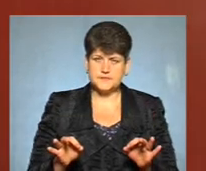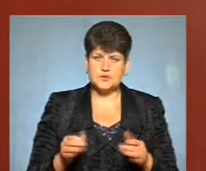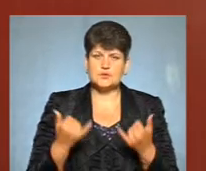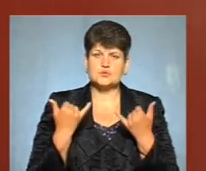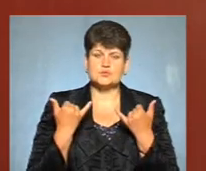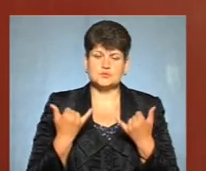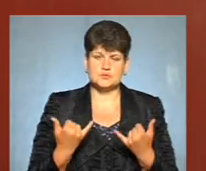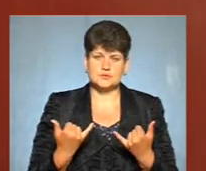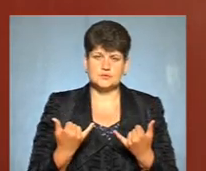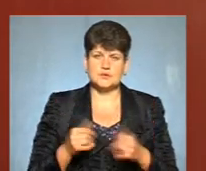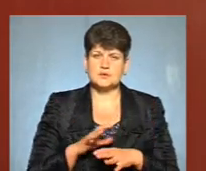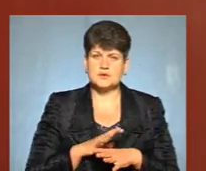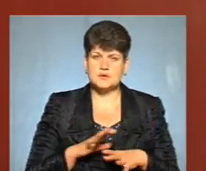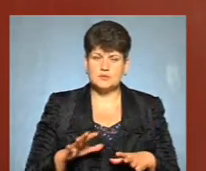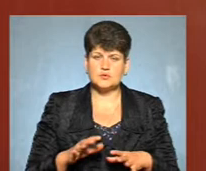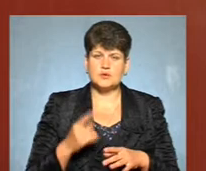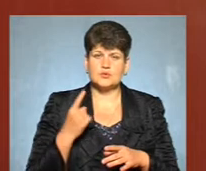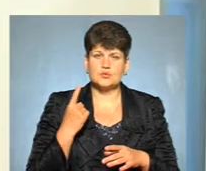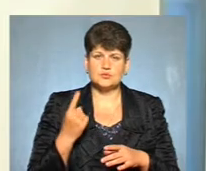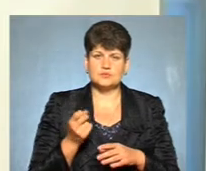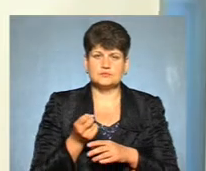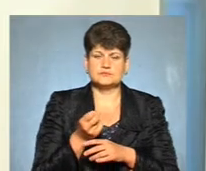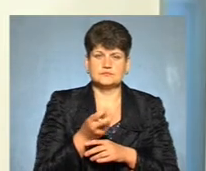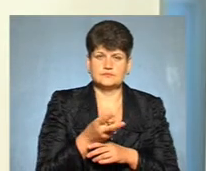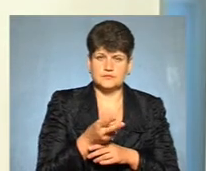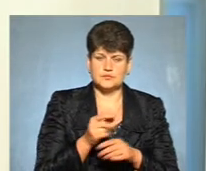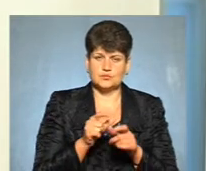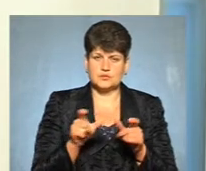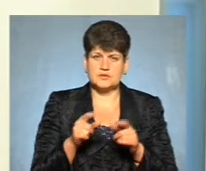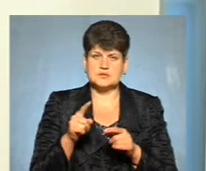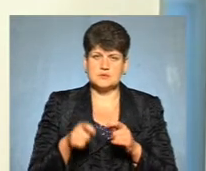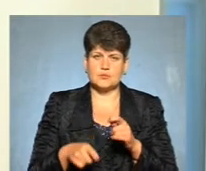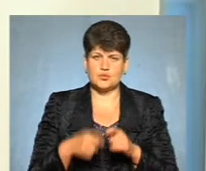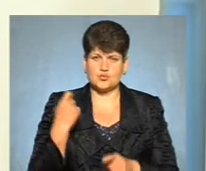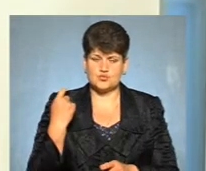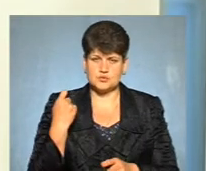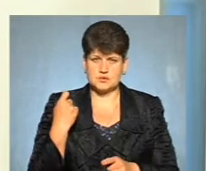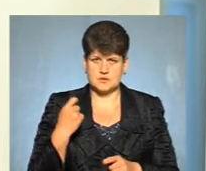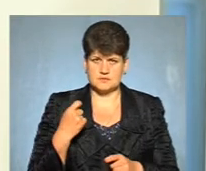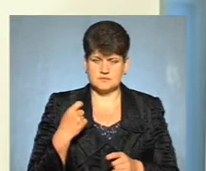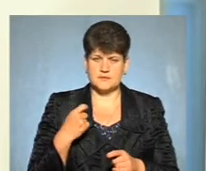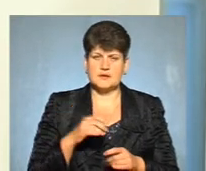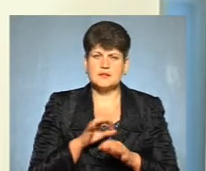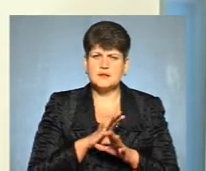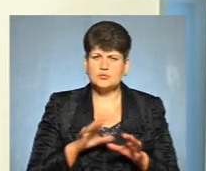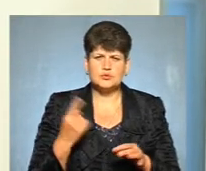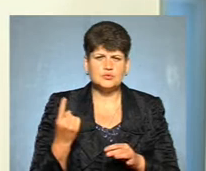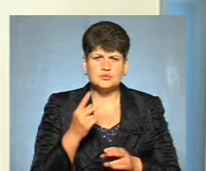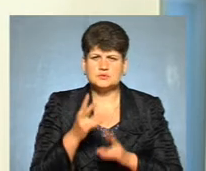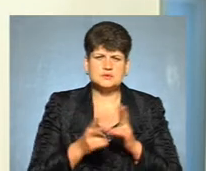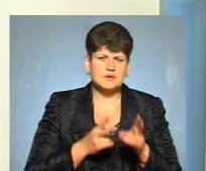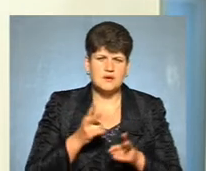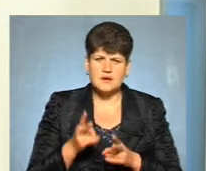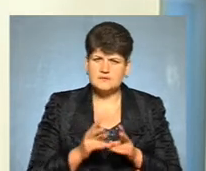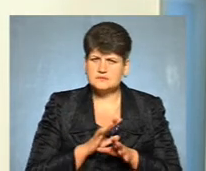сьогодні не було жодного вилучення з пункту тестування за порушення процедури тестування, не було жодної апеляційної заяви